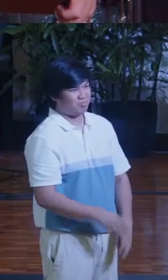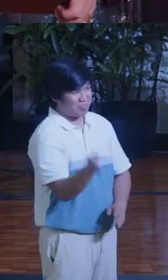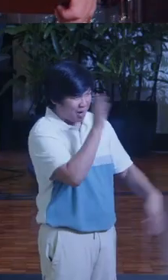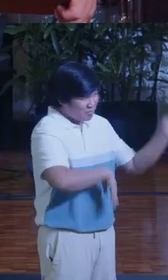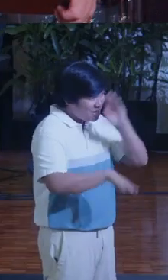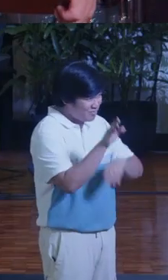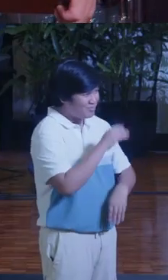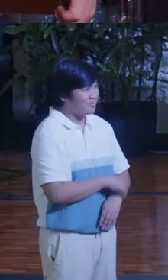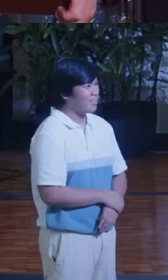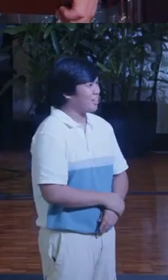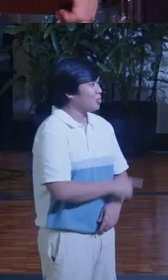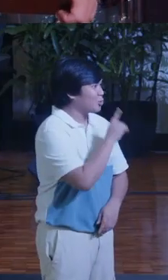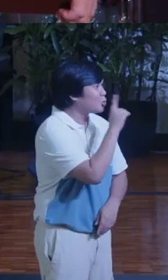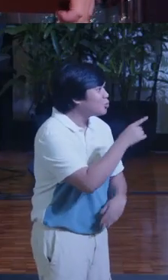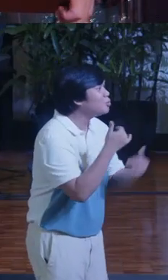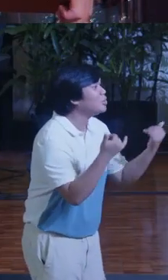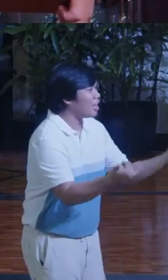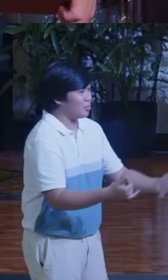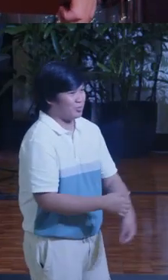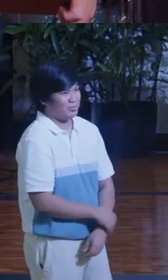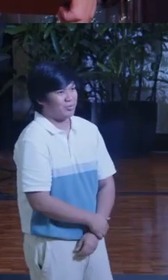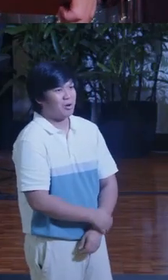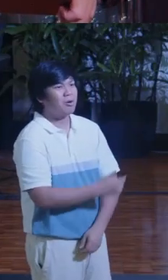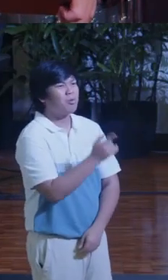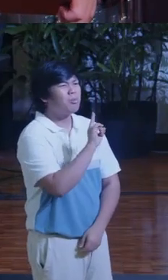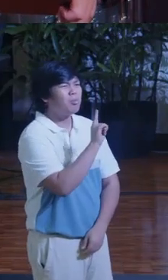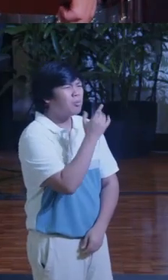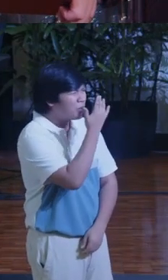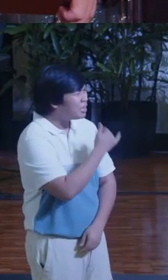Sounds familiar?